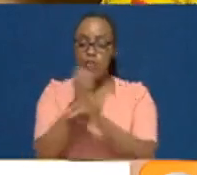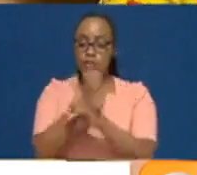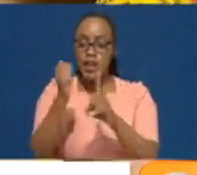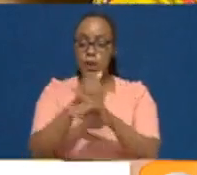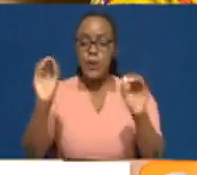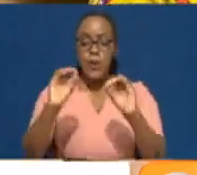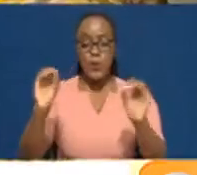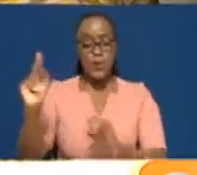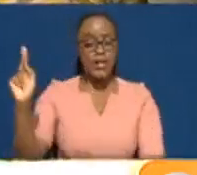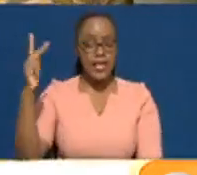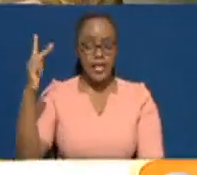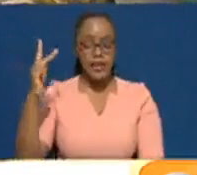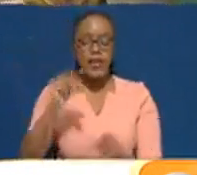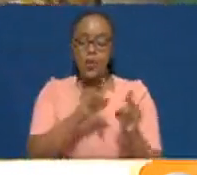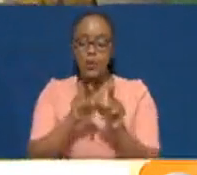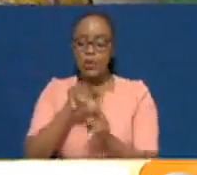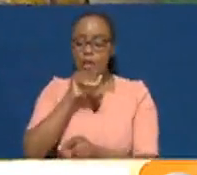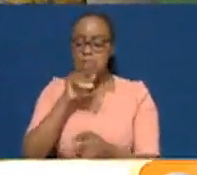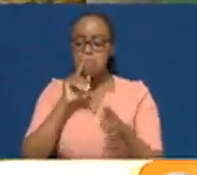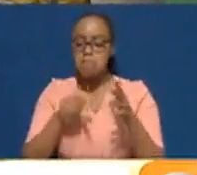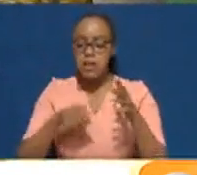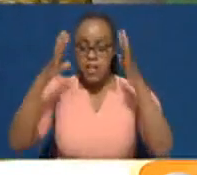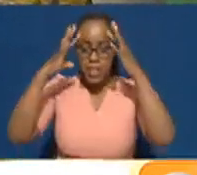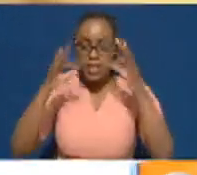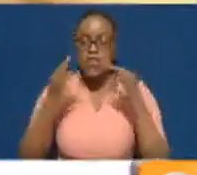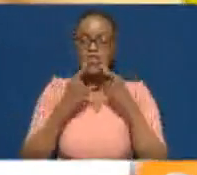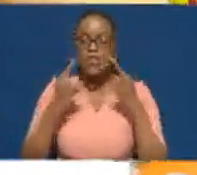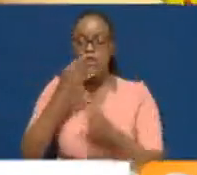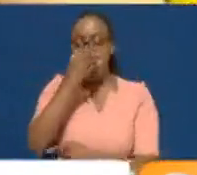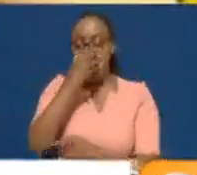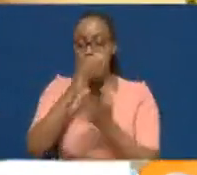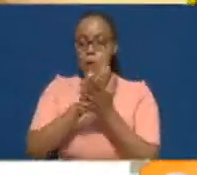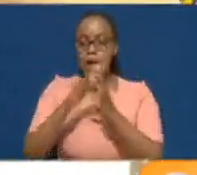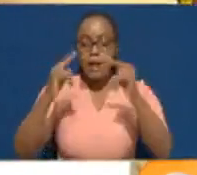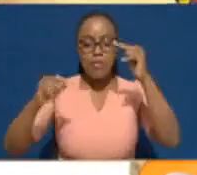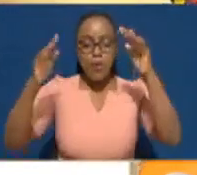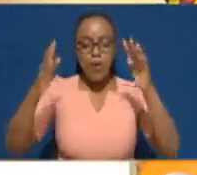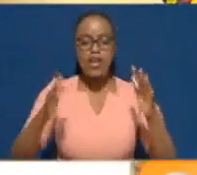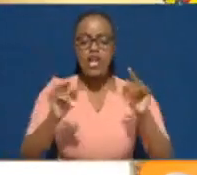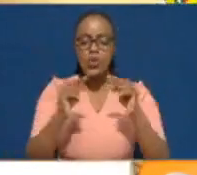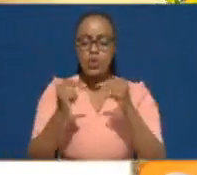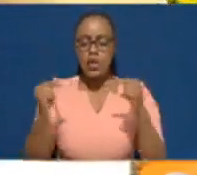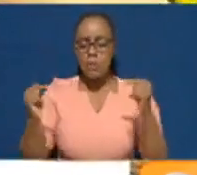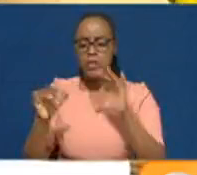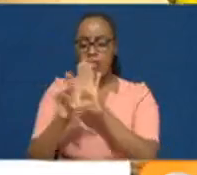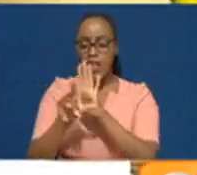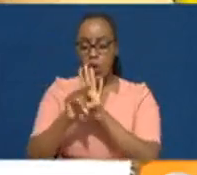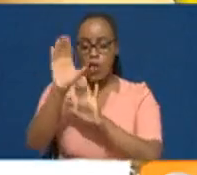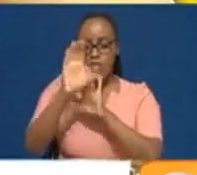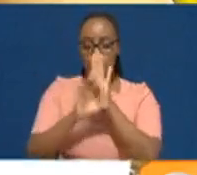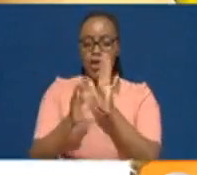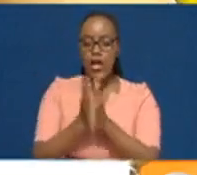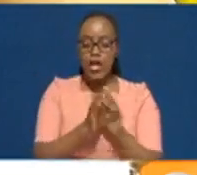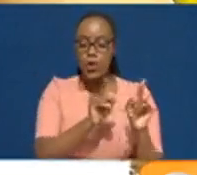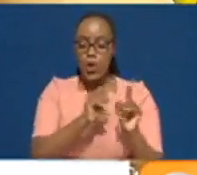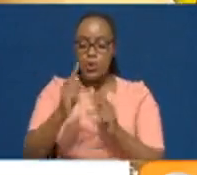vurugu katika taifa letu. Odinga alisema kuwa hatua ya kumtangaza Ruto kama mshindi ilikiuka sheria, katiba na taratibu